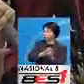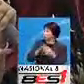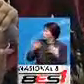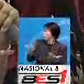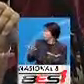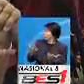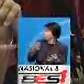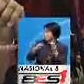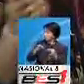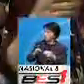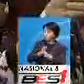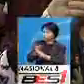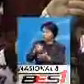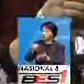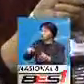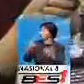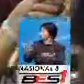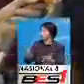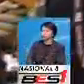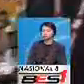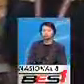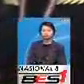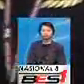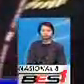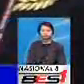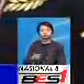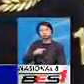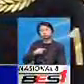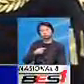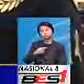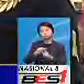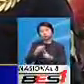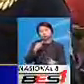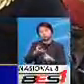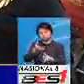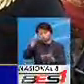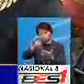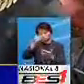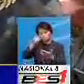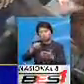dalam bidang ini? Proses pembelajaran saya daripada